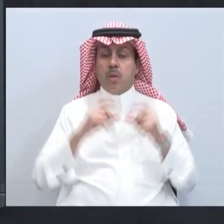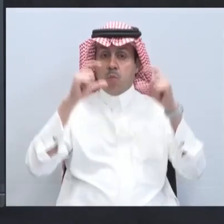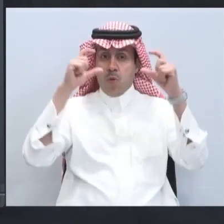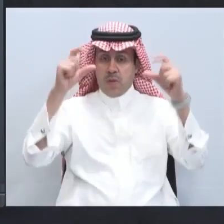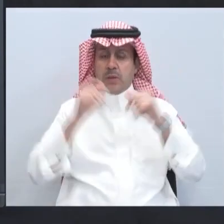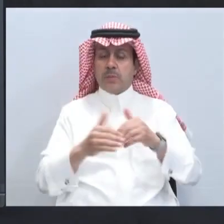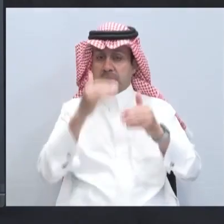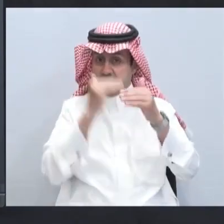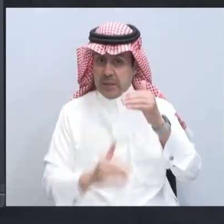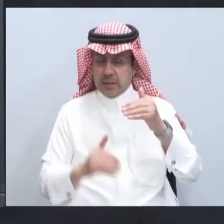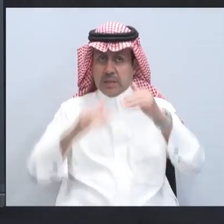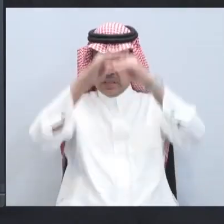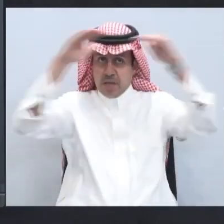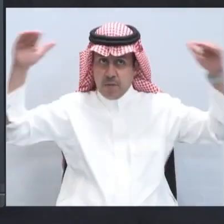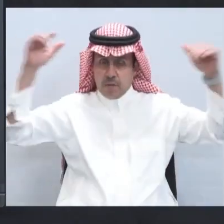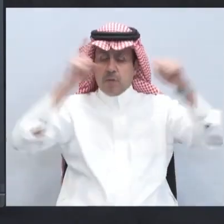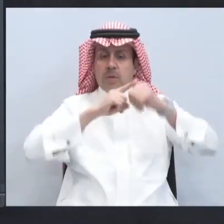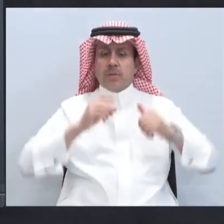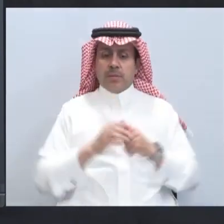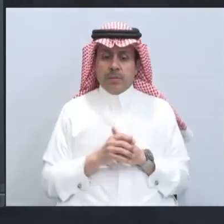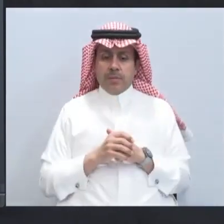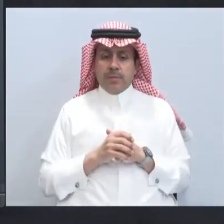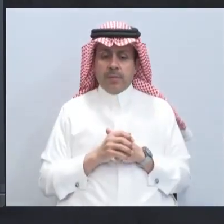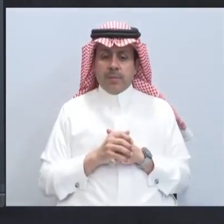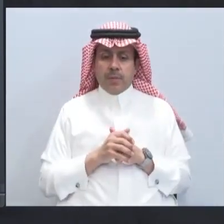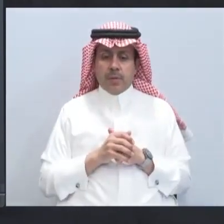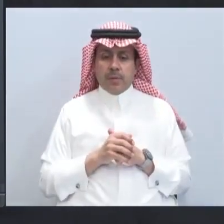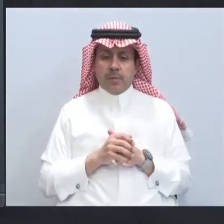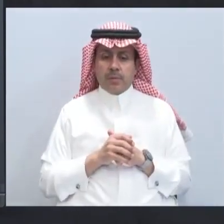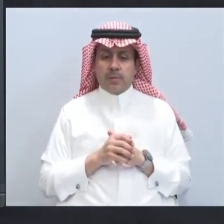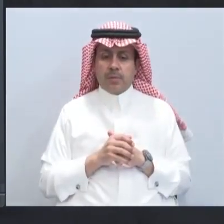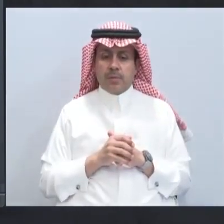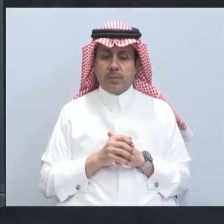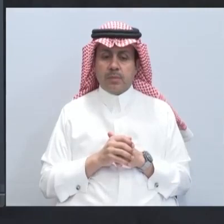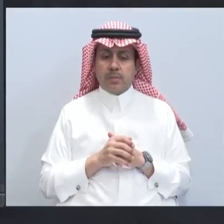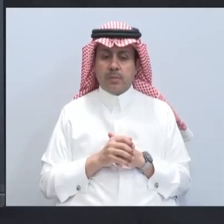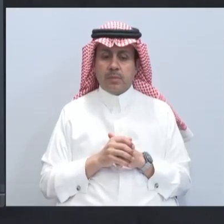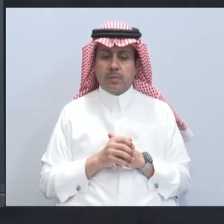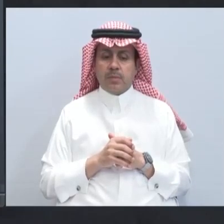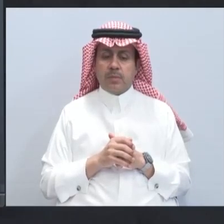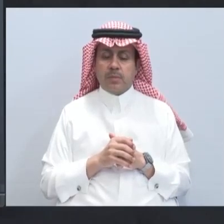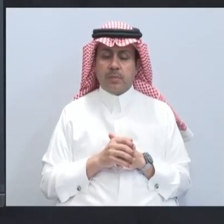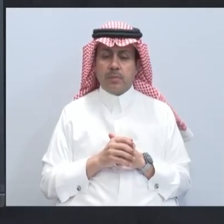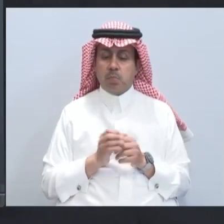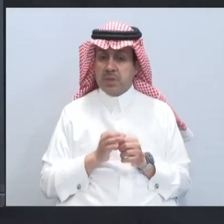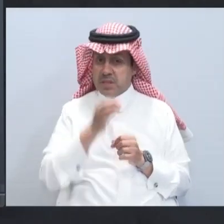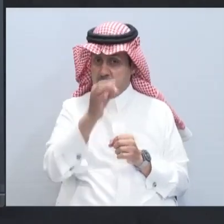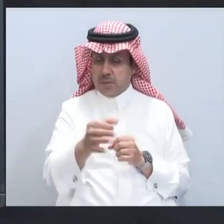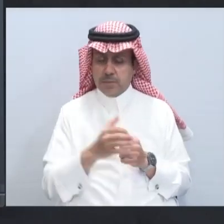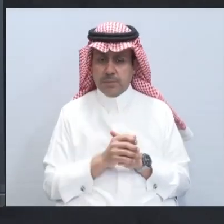تحت سقف واحد يعني مثلا سوف نقوم ايضا بضرب هذه الامثله لو قمت بزيارتها